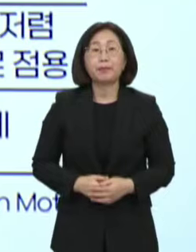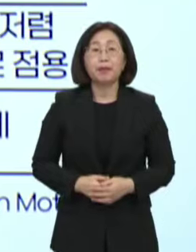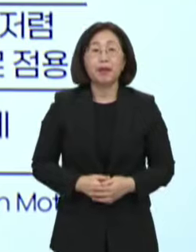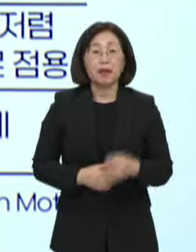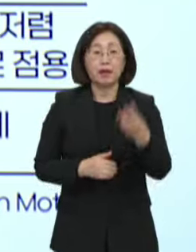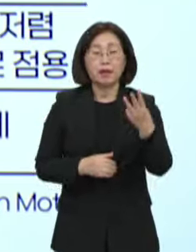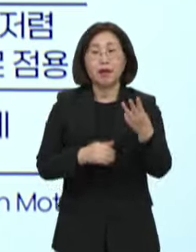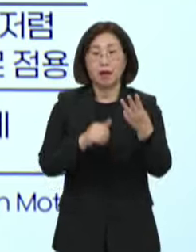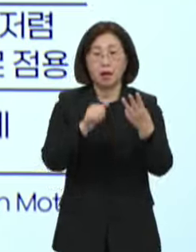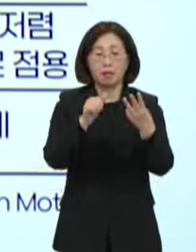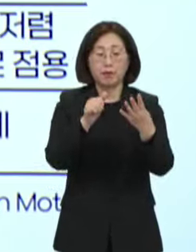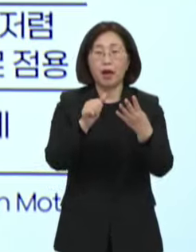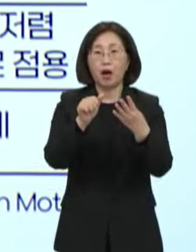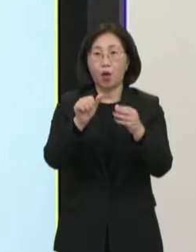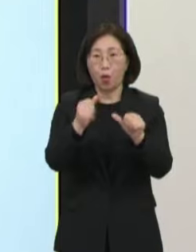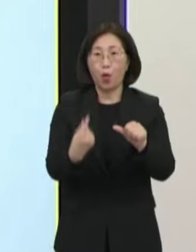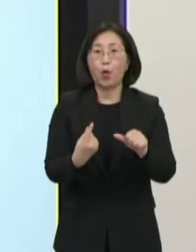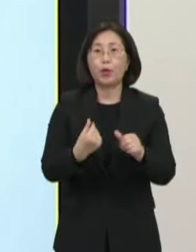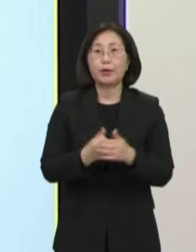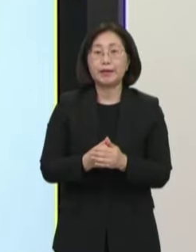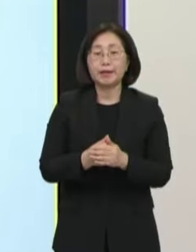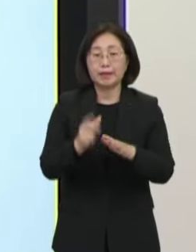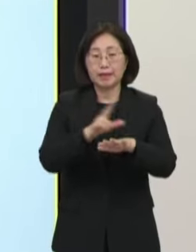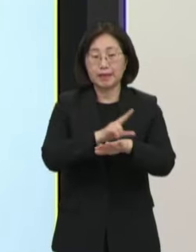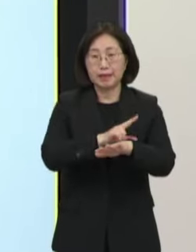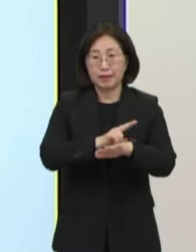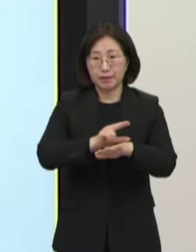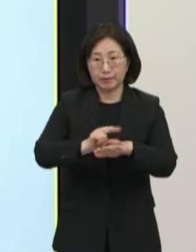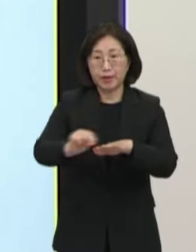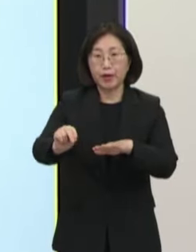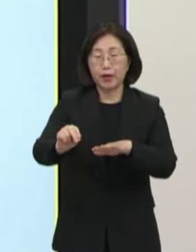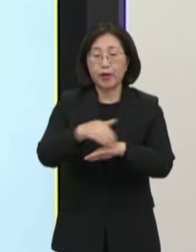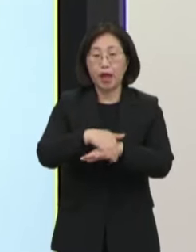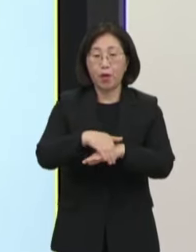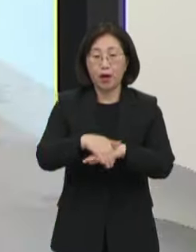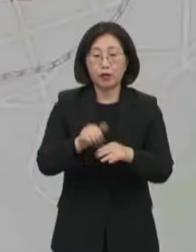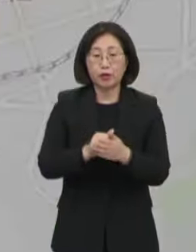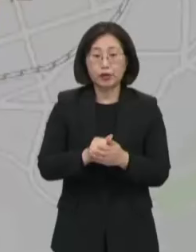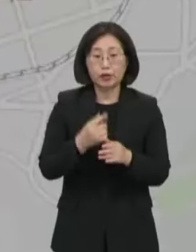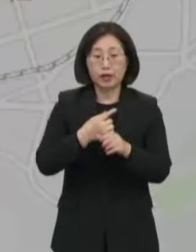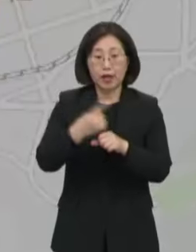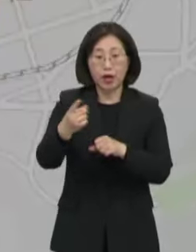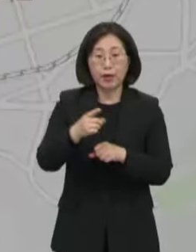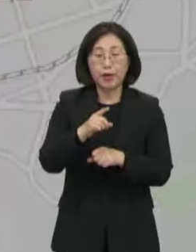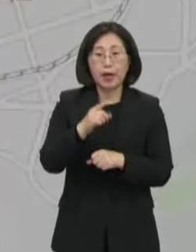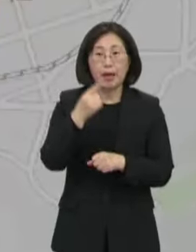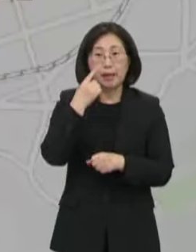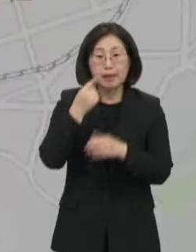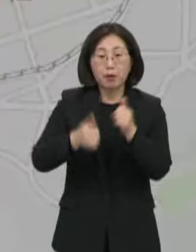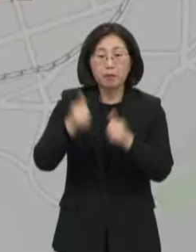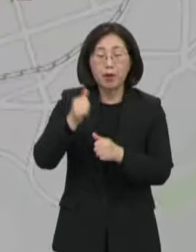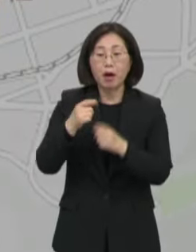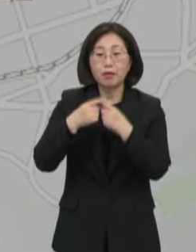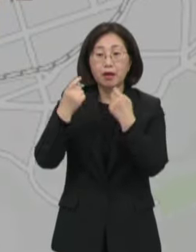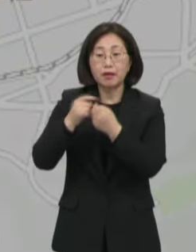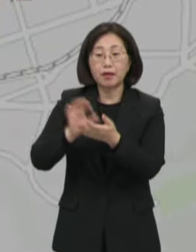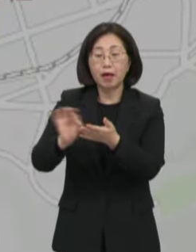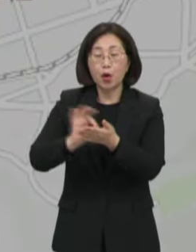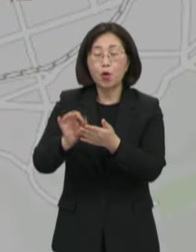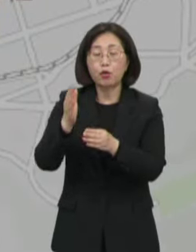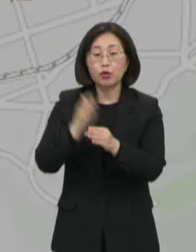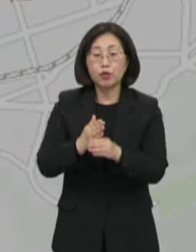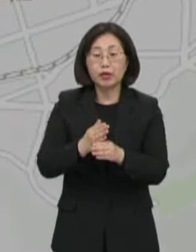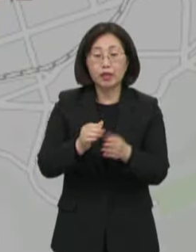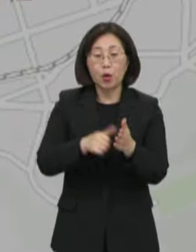3, 5호선의 신교통수단인 무궤도 트램 도입을 검토 중인 대전시는 내년에 시범적으로 프랑스 등에서 사용 중인 고무바퀴